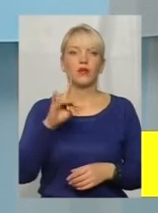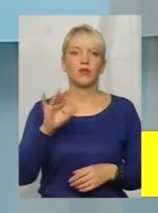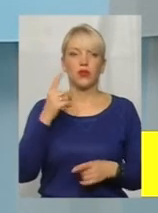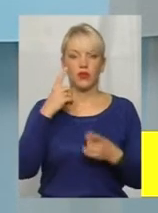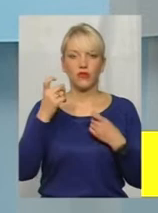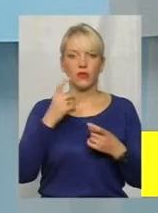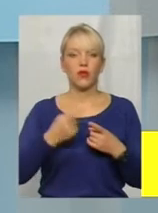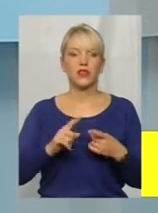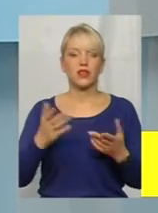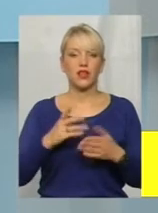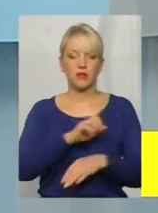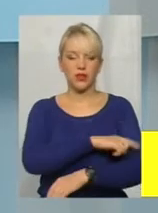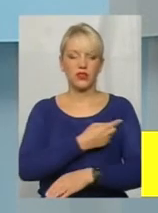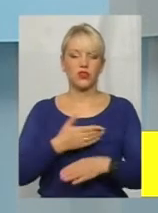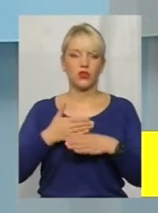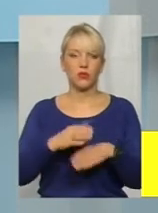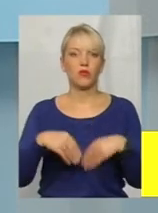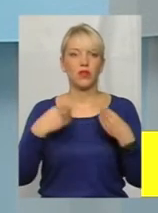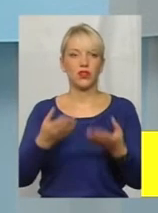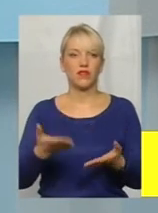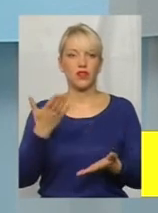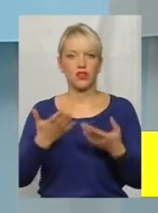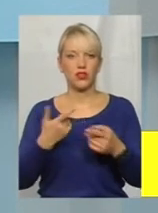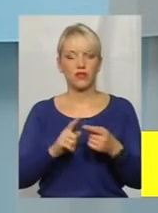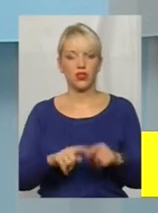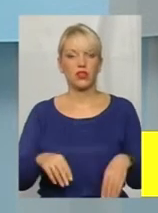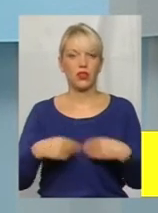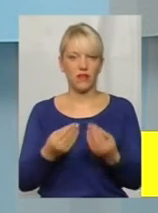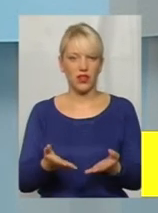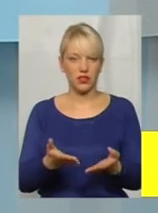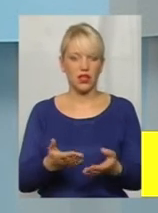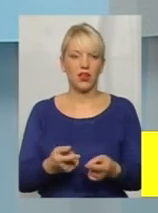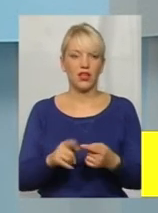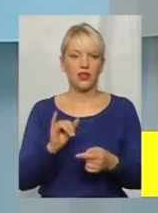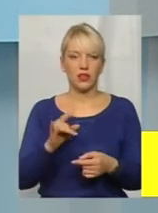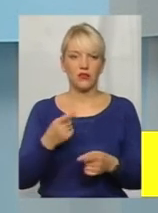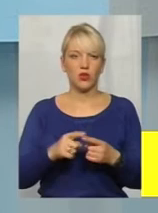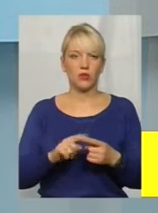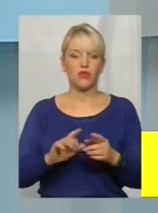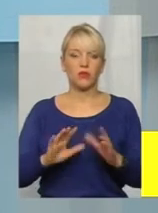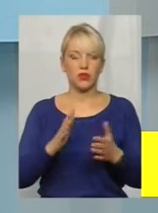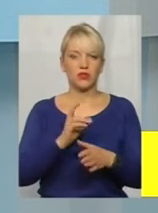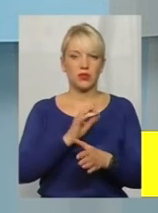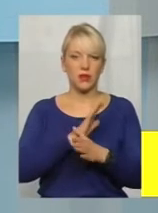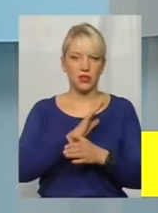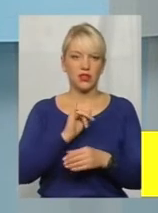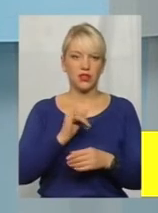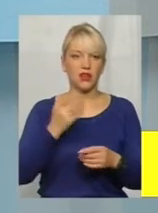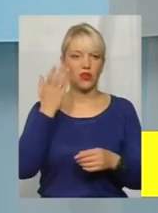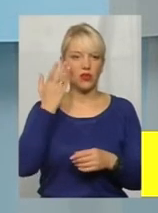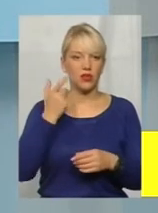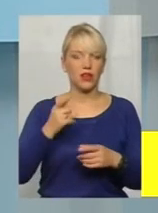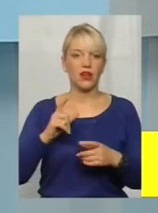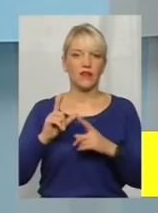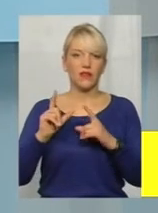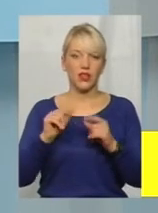те, яка медична допомога йому надавалася, якщо вона надавалася. Ну, це у випадку смерті. Ну і це коли виїхала